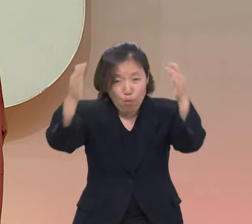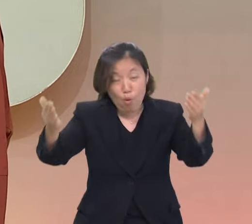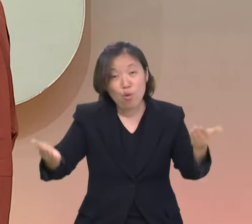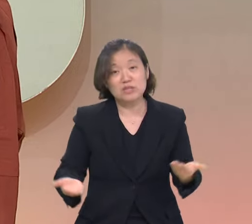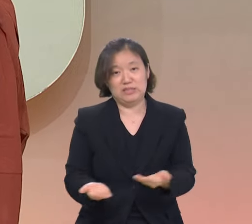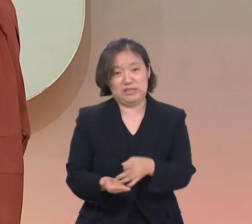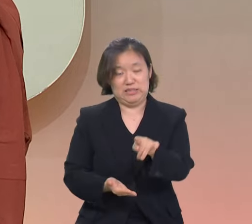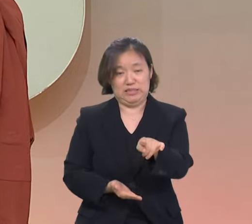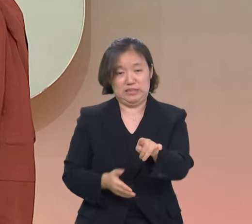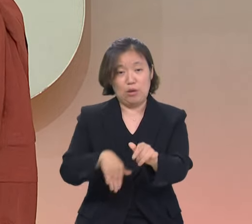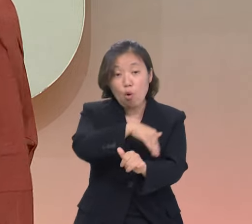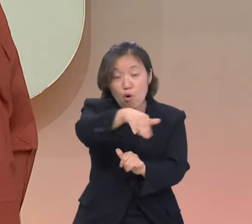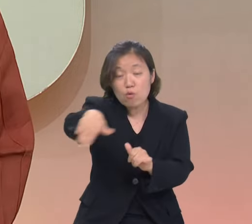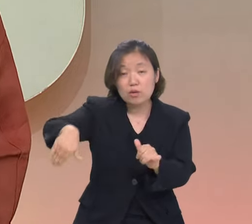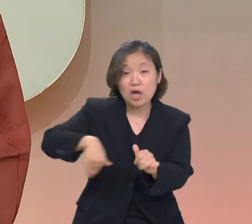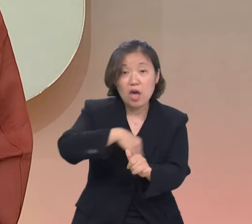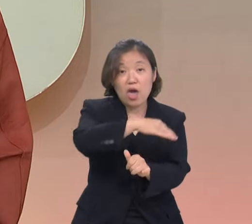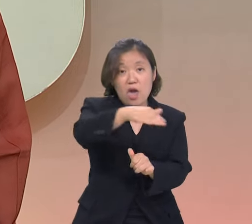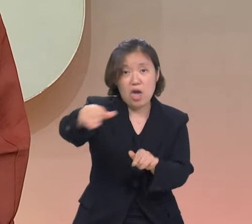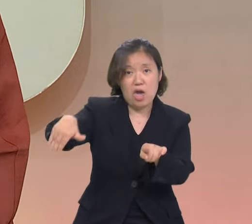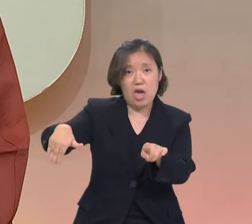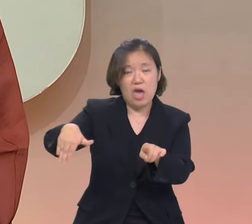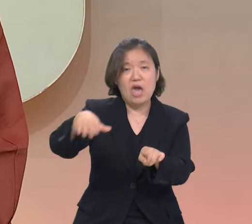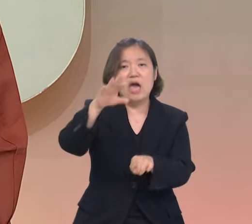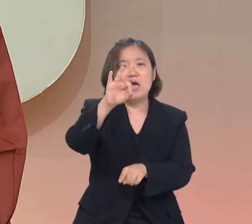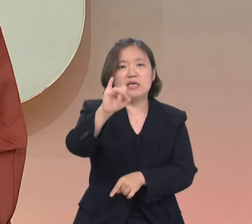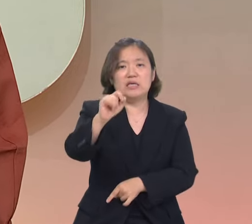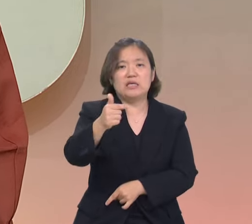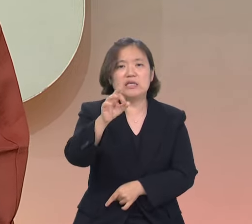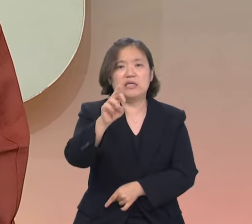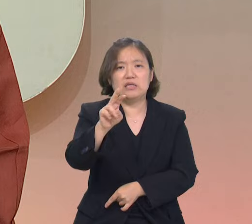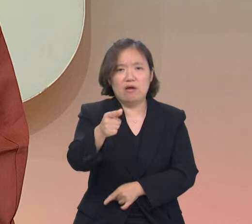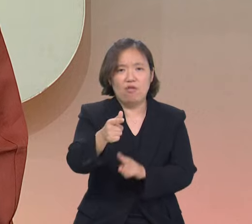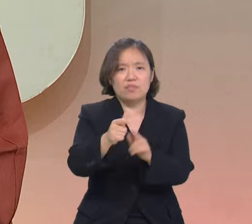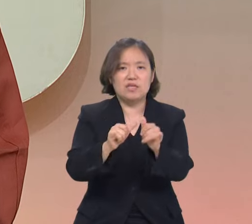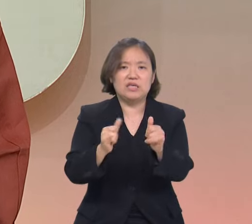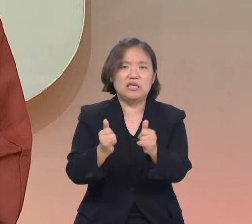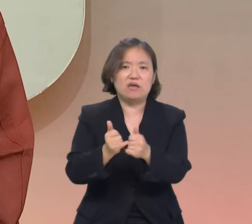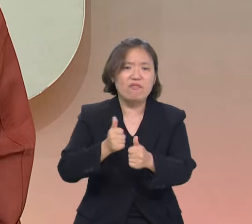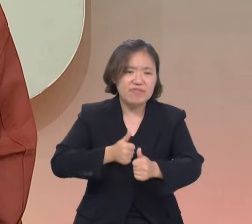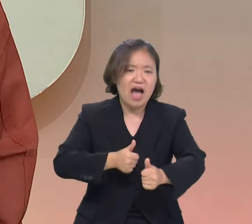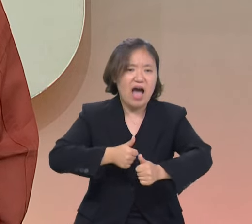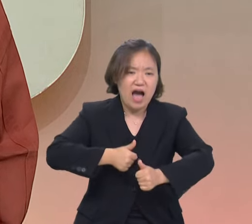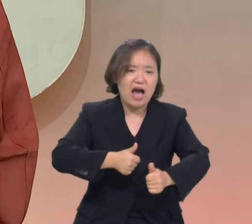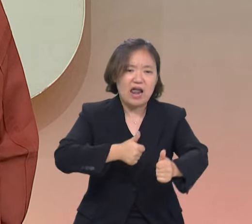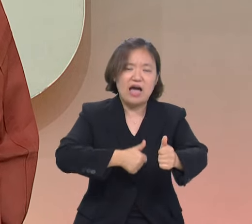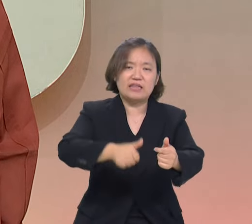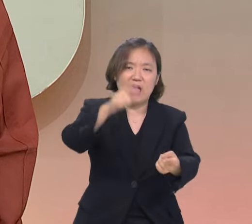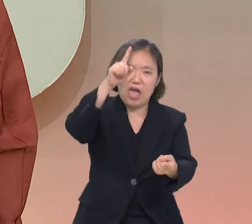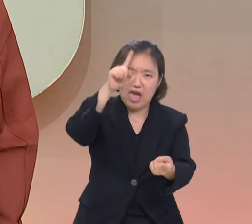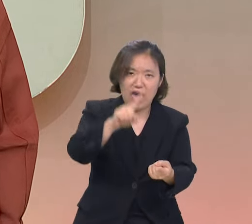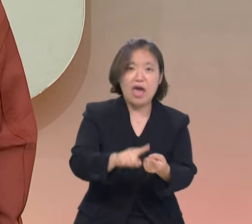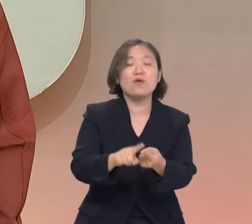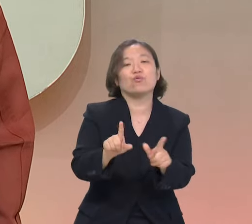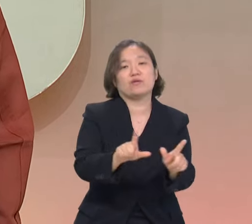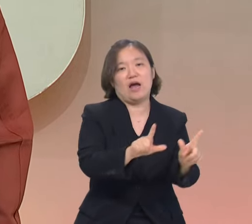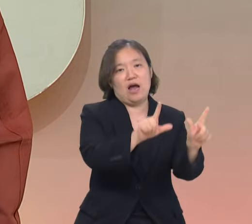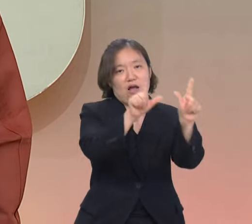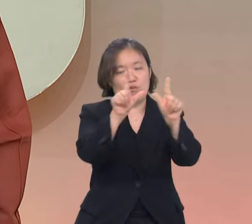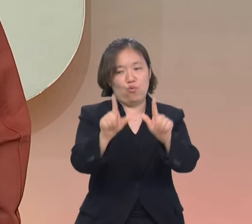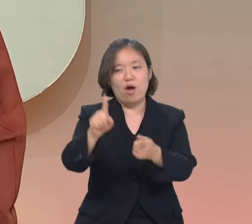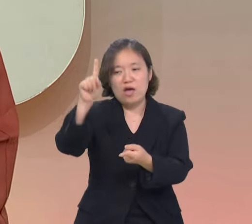존재의 그 세계가 다 인연따라 일어나고 인연따라 사라지고 2년